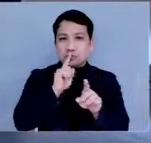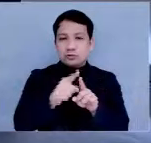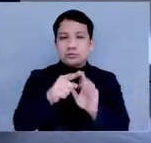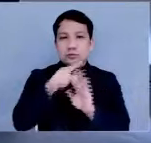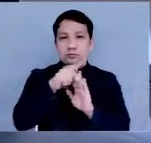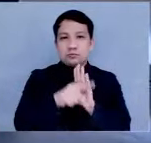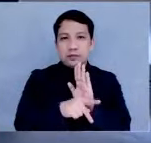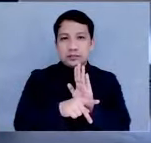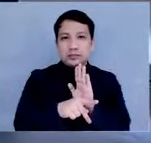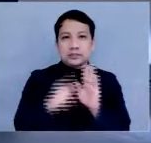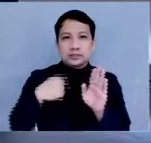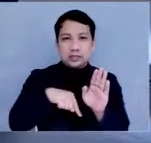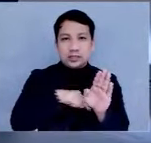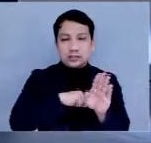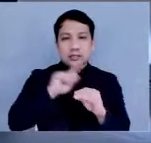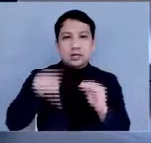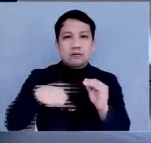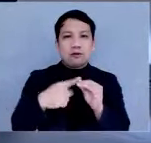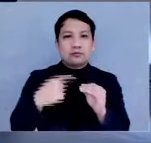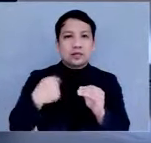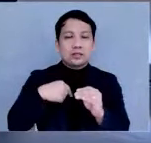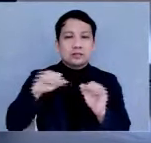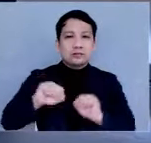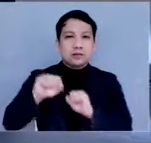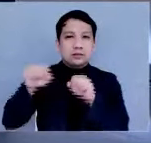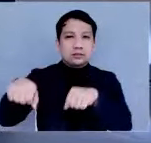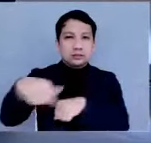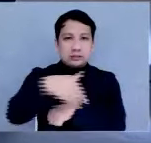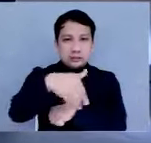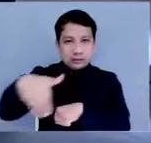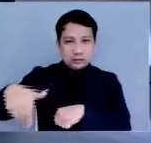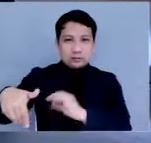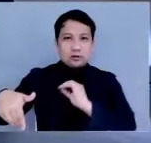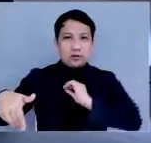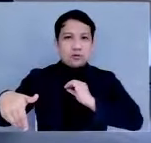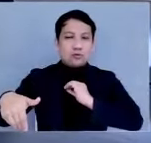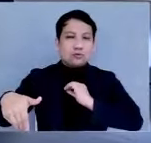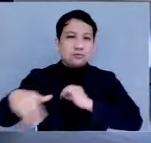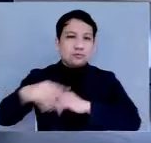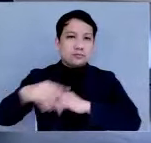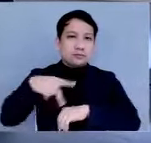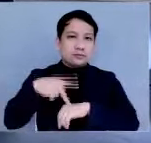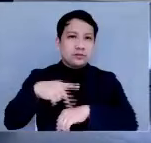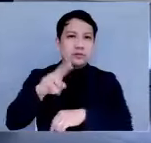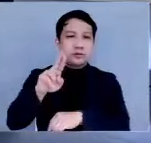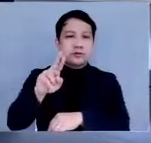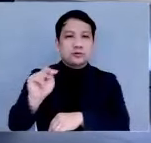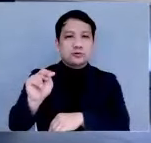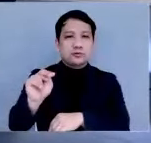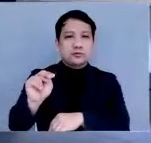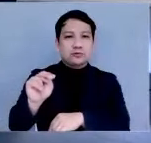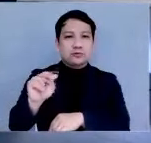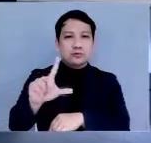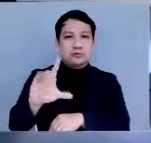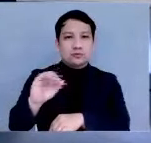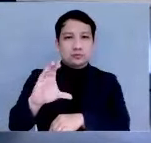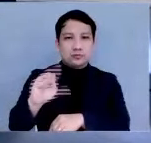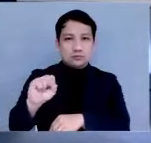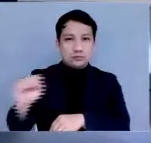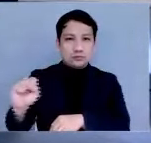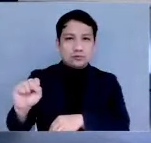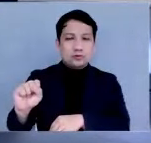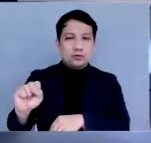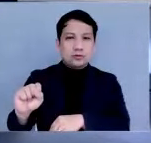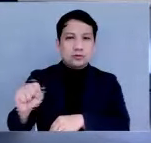ating bansa pagdating sa karagatan. So bakit kailangan pa niyan? Malino naman sa UN Convention on the Law of the Sea or UNCLOS na ang Territorial